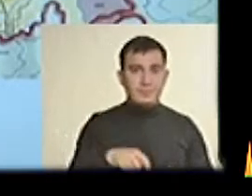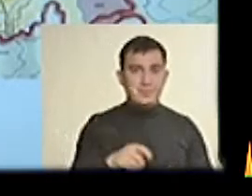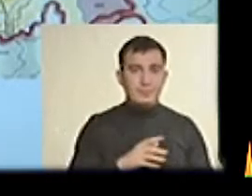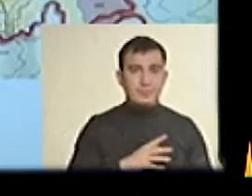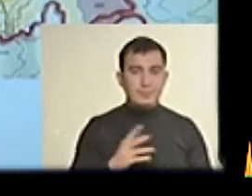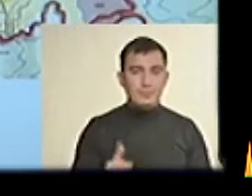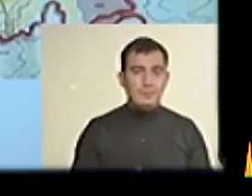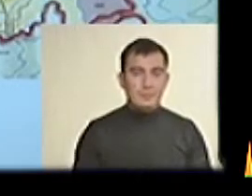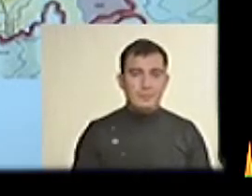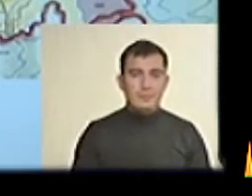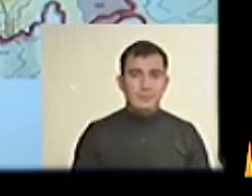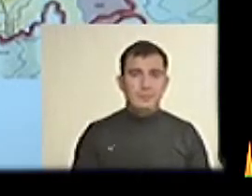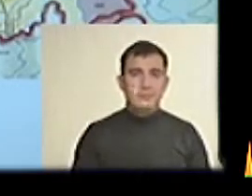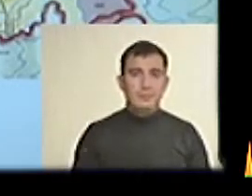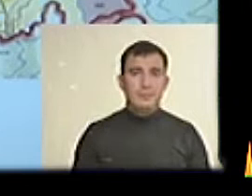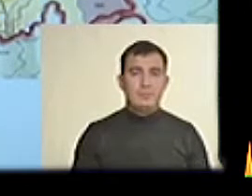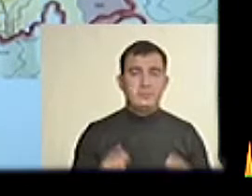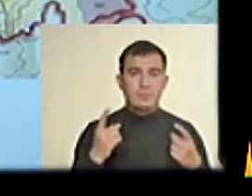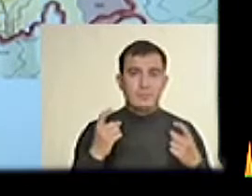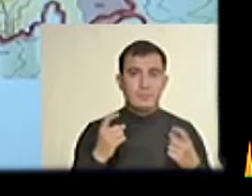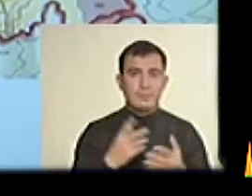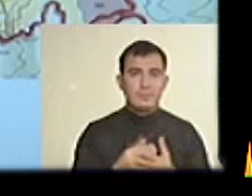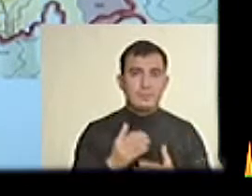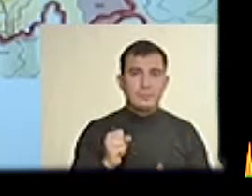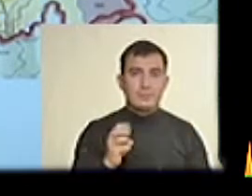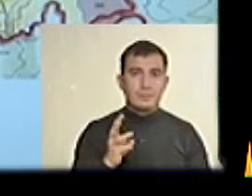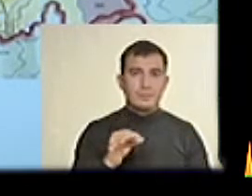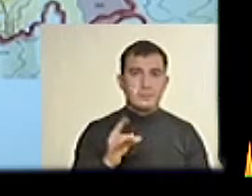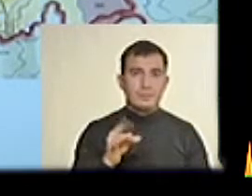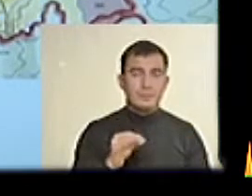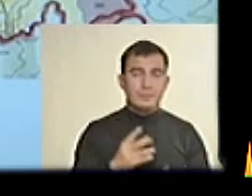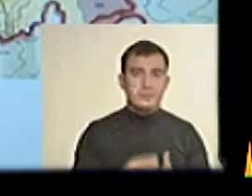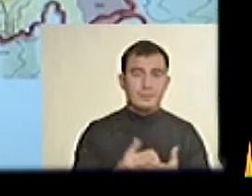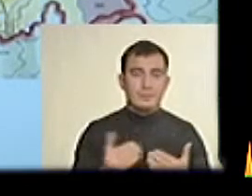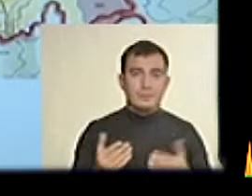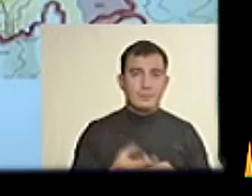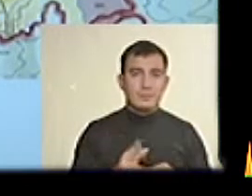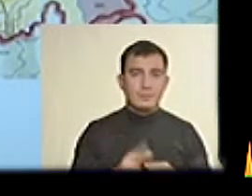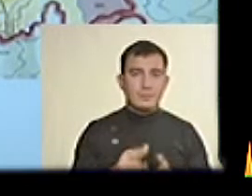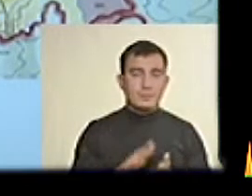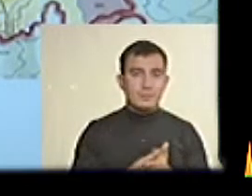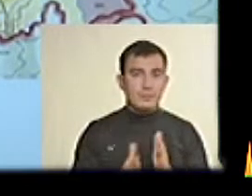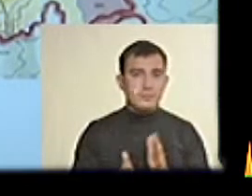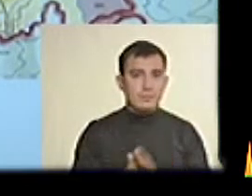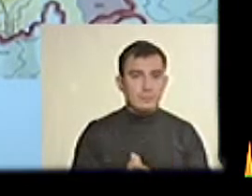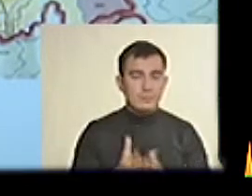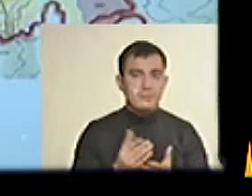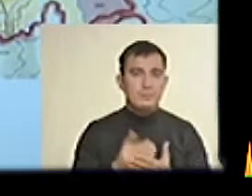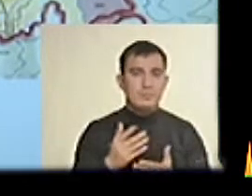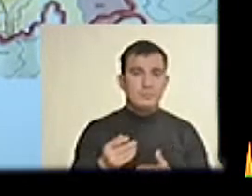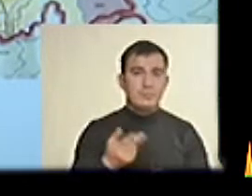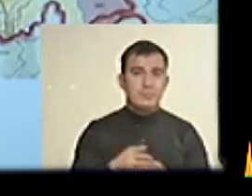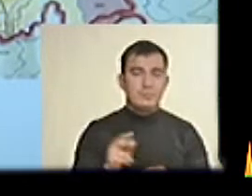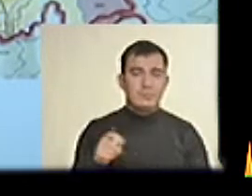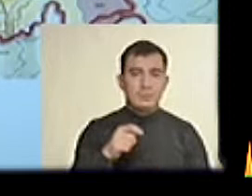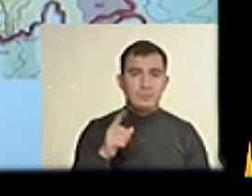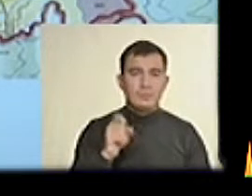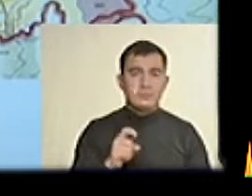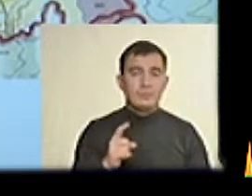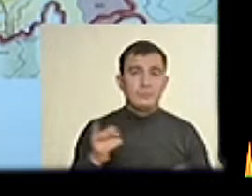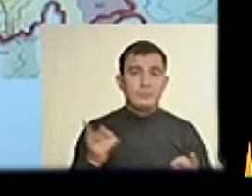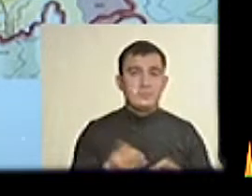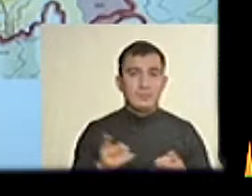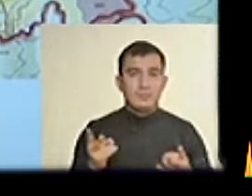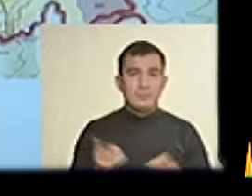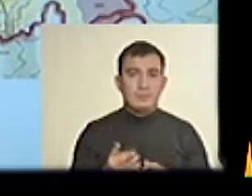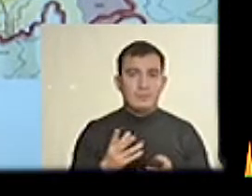U kelganida albatta o'sha Buxoro amiri bilan yaxshi munosabat o'rnatishga, unga qurollarni taklif qila boshlaydi. Buxoro